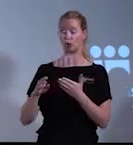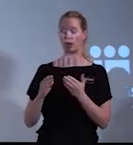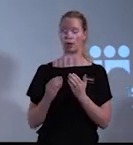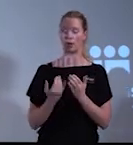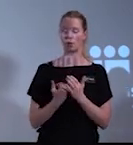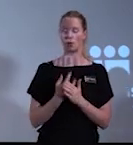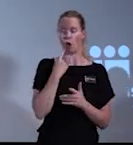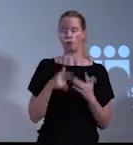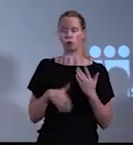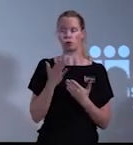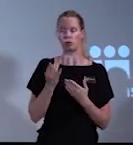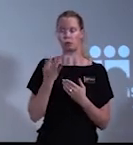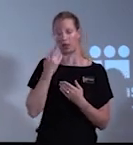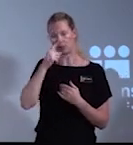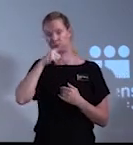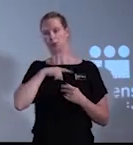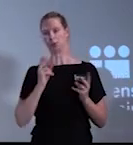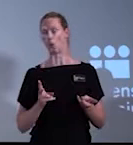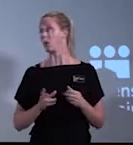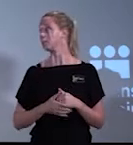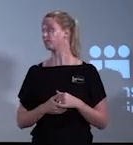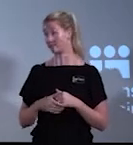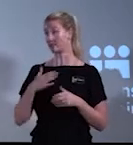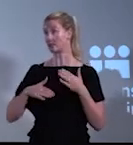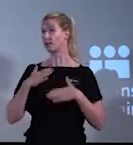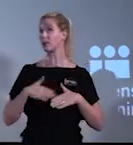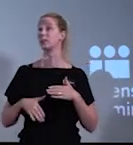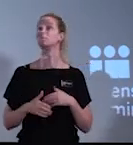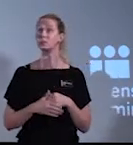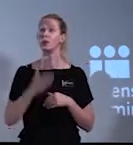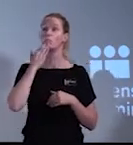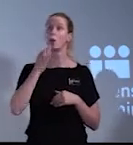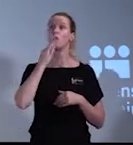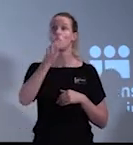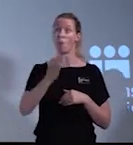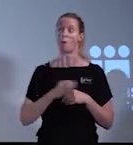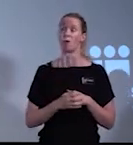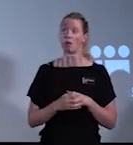att den inte kan falla offer för det? Tack. Intressant. Ja, jättebra. Väldigt intressant. Och bra fråga. Nej.